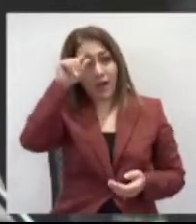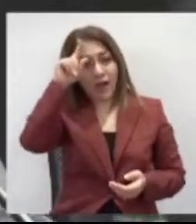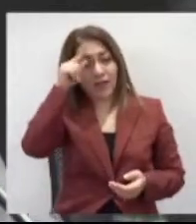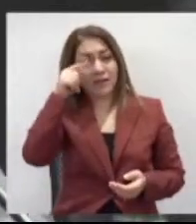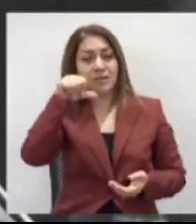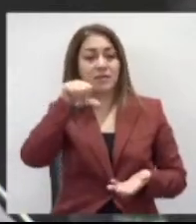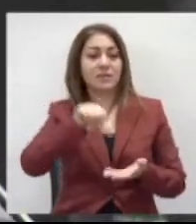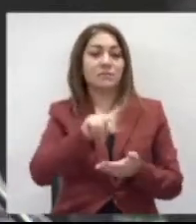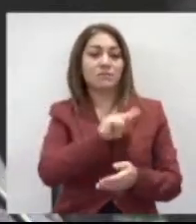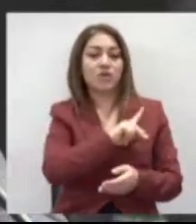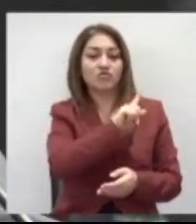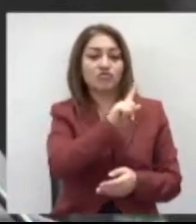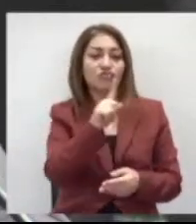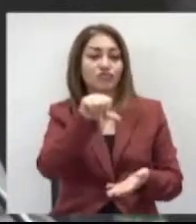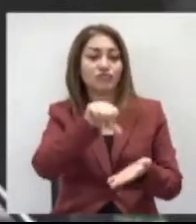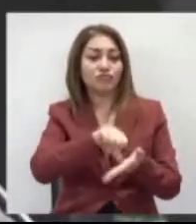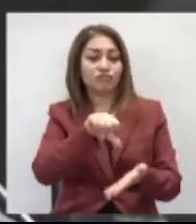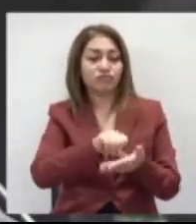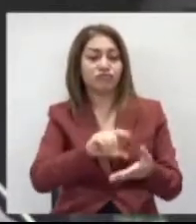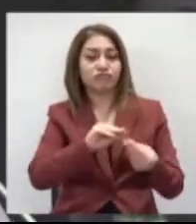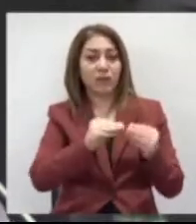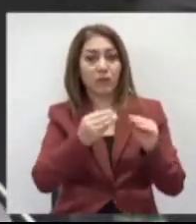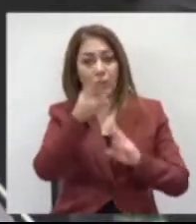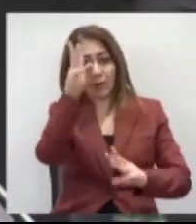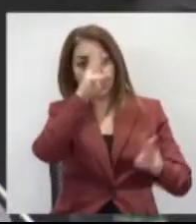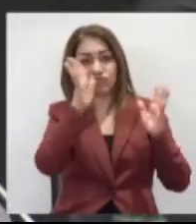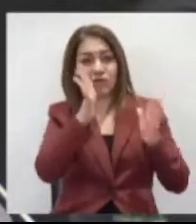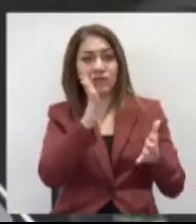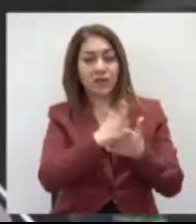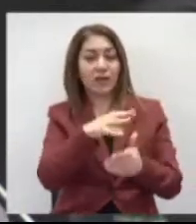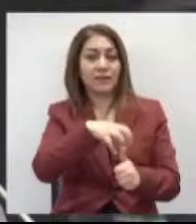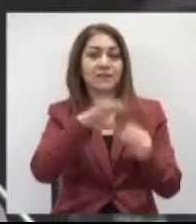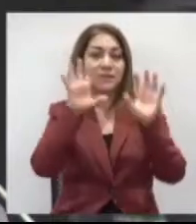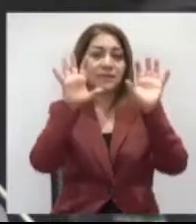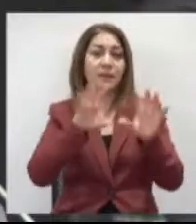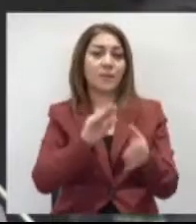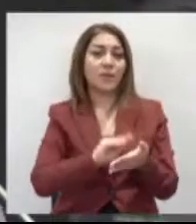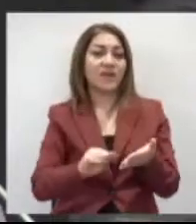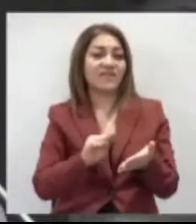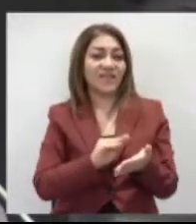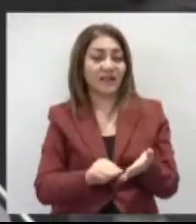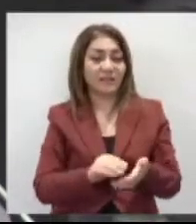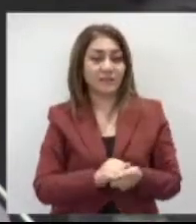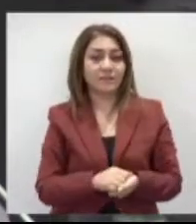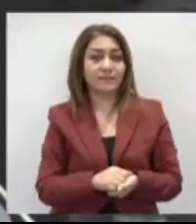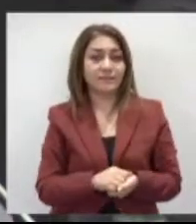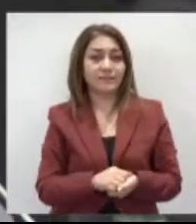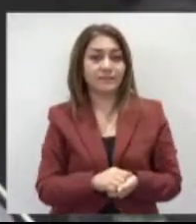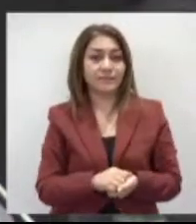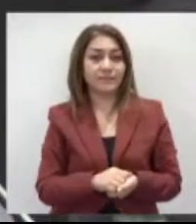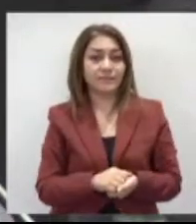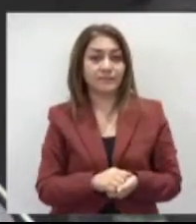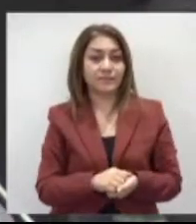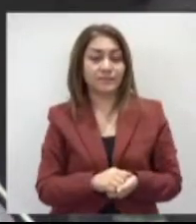այն տրամաբանությունը, որը առկա է անկախ մարմինների դեպքում, որ միայն ՀՀ քաղաքացի և